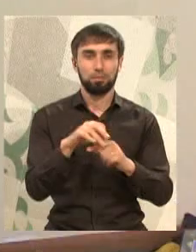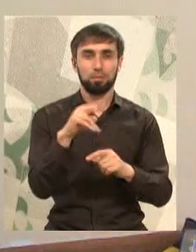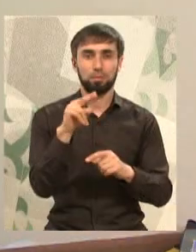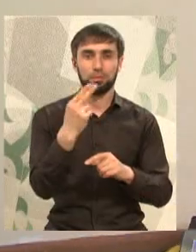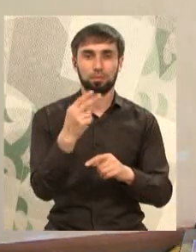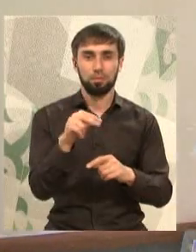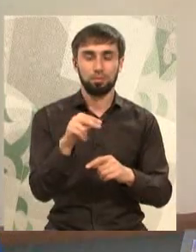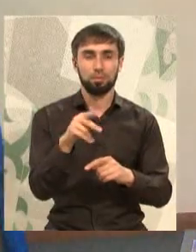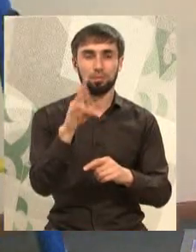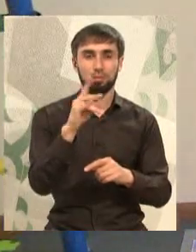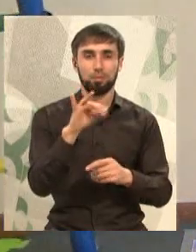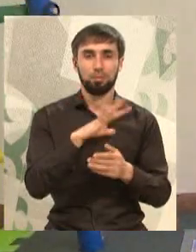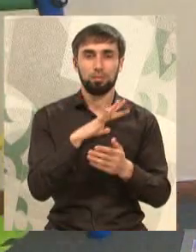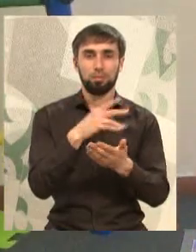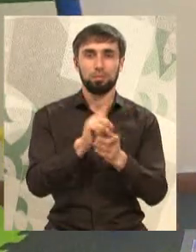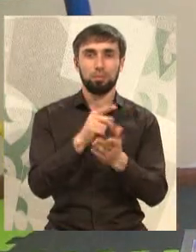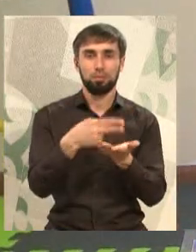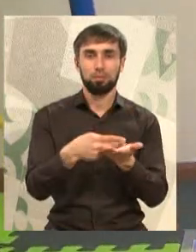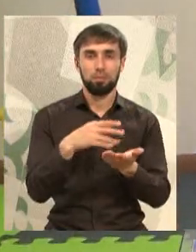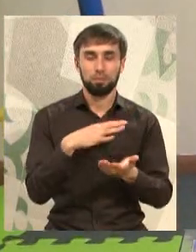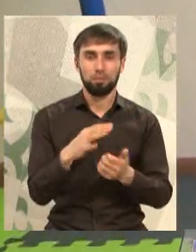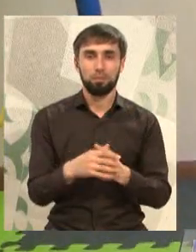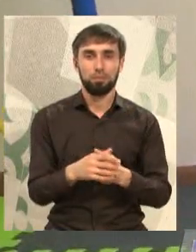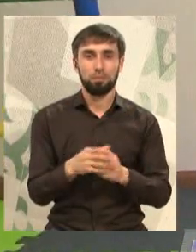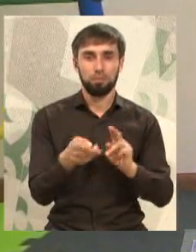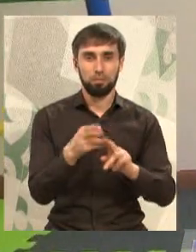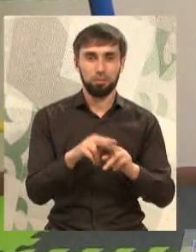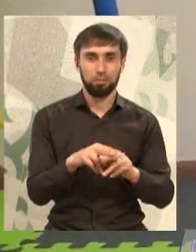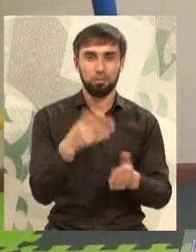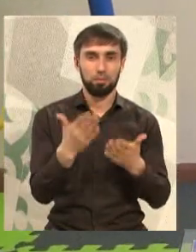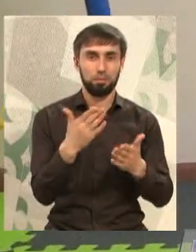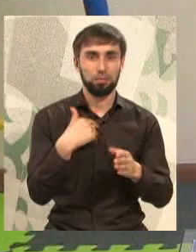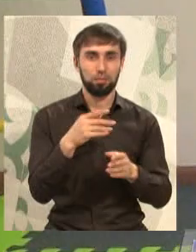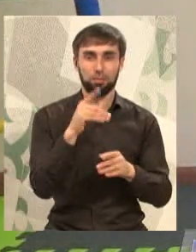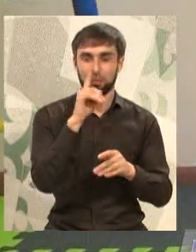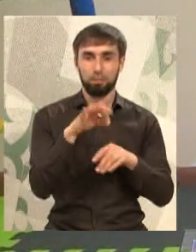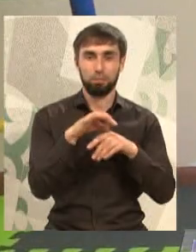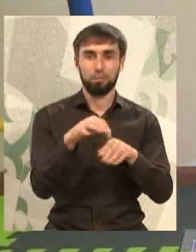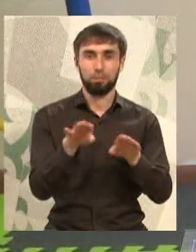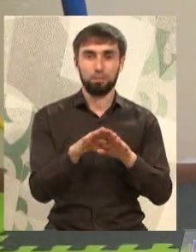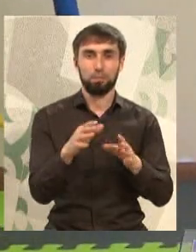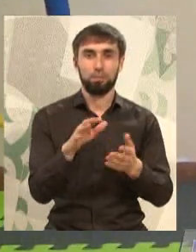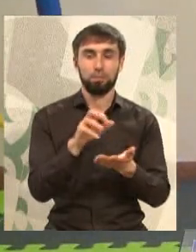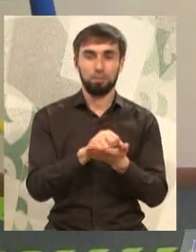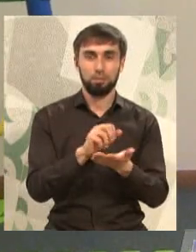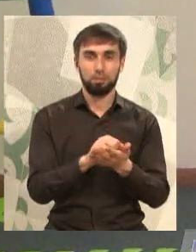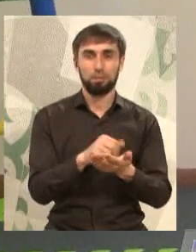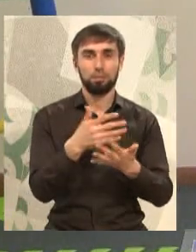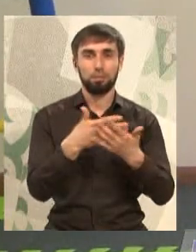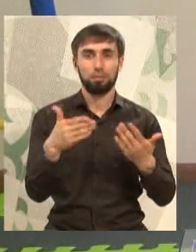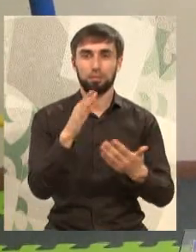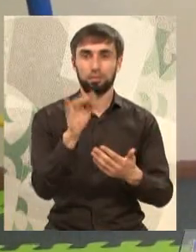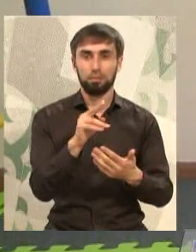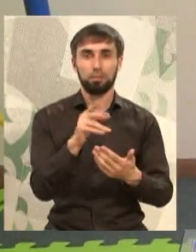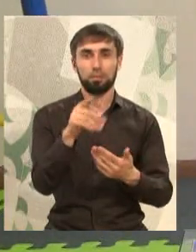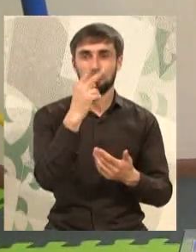привыкли находиться в горизонтальном положении. Поэтому, если мы не проводим занятия с разнообразными движениями детей,